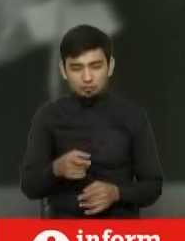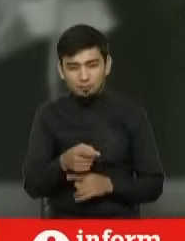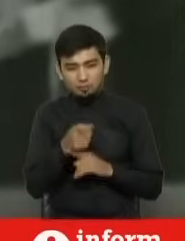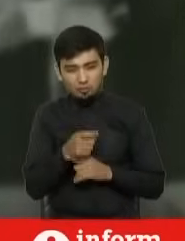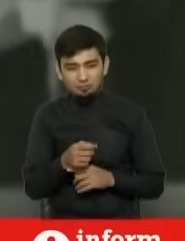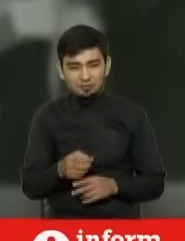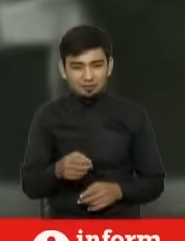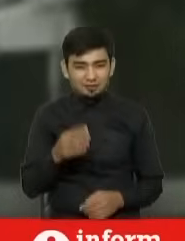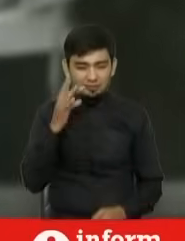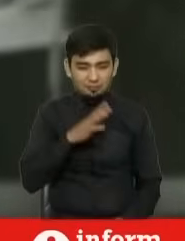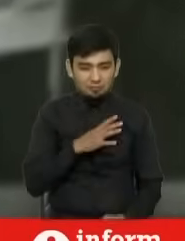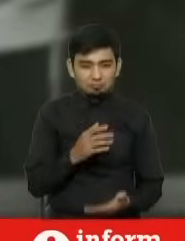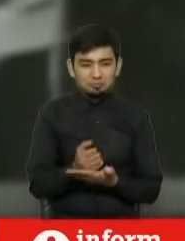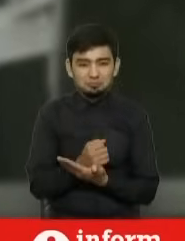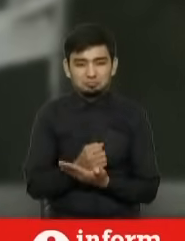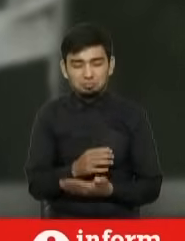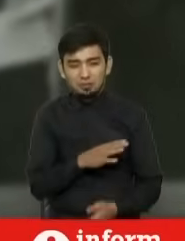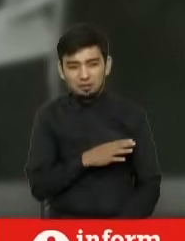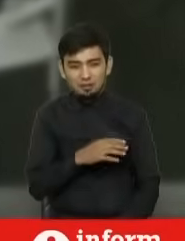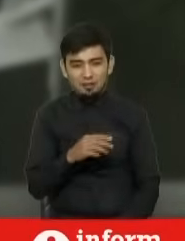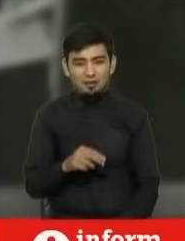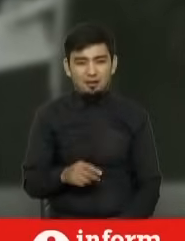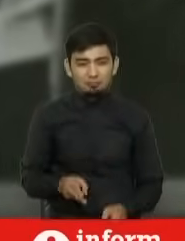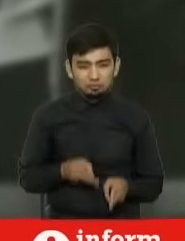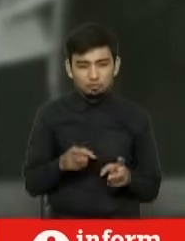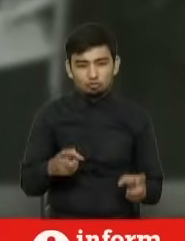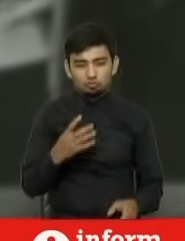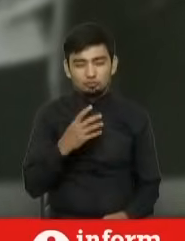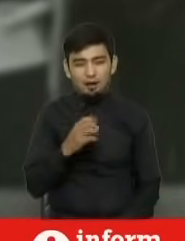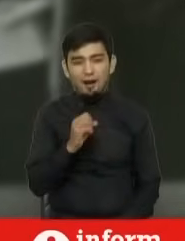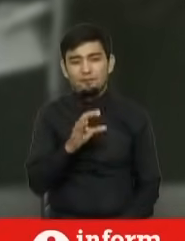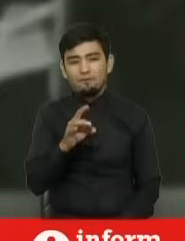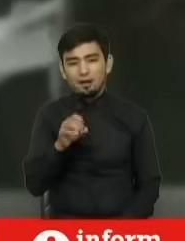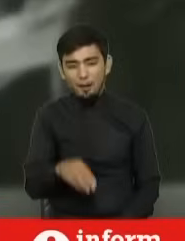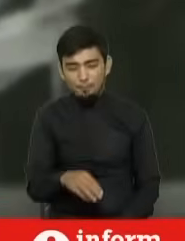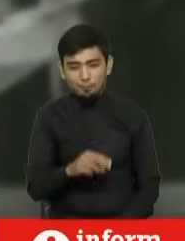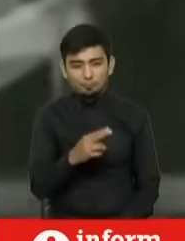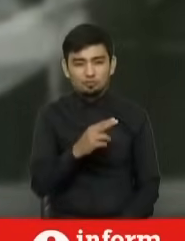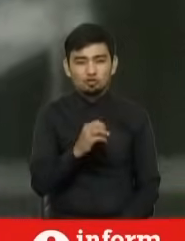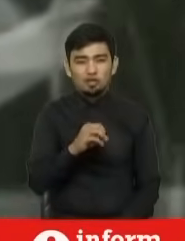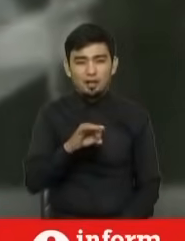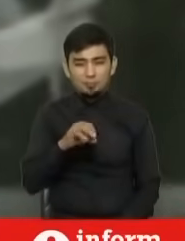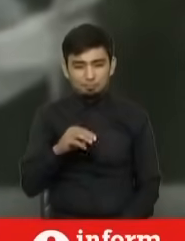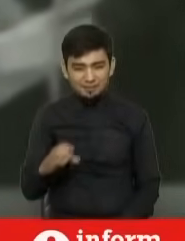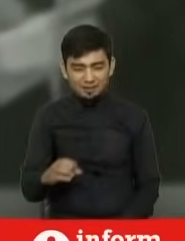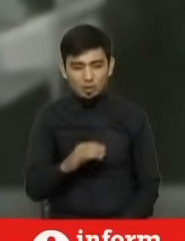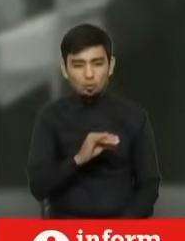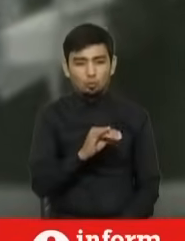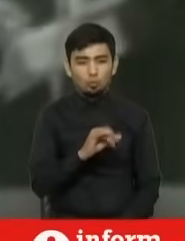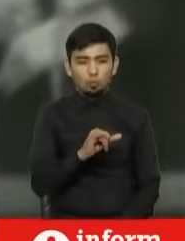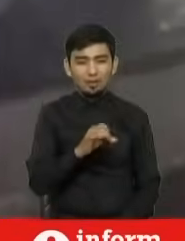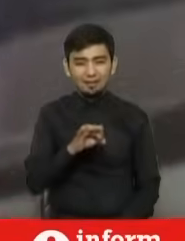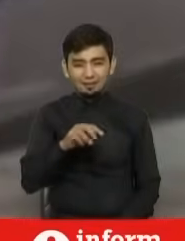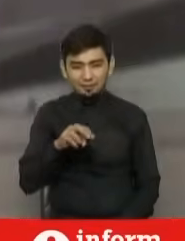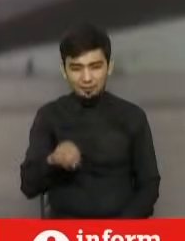убийства оказались результатив от рук преступников погибли Арам Линкольн Джеймс Гарфилд Уильям маккинли и